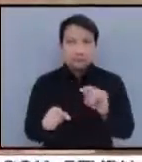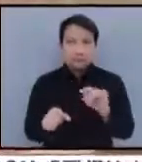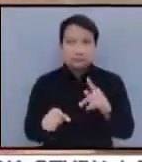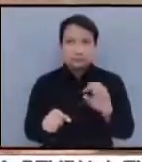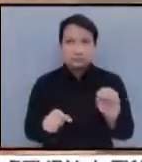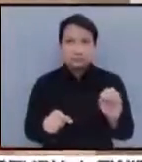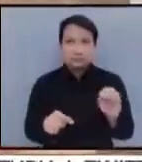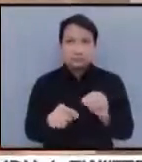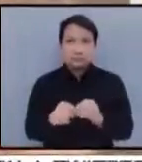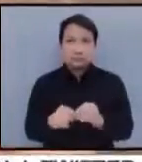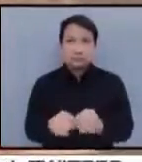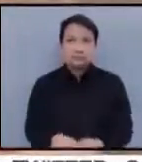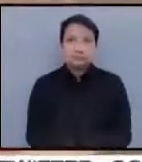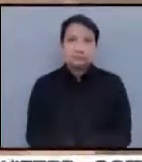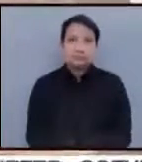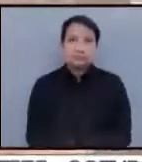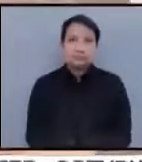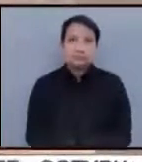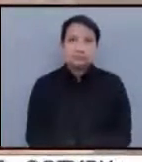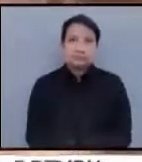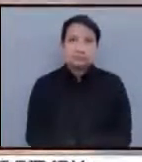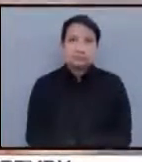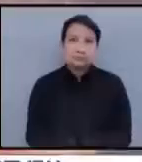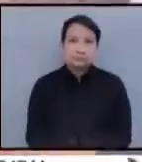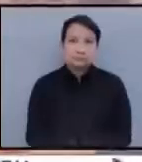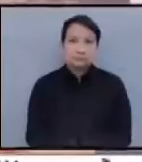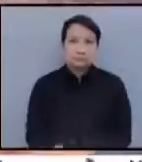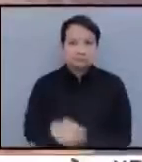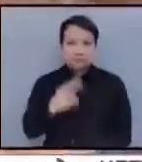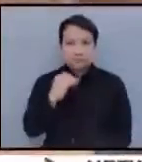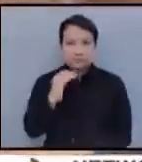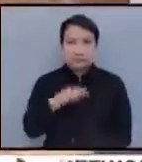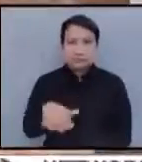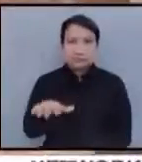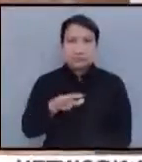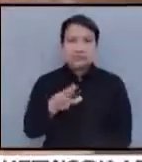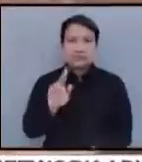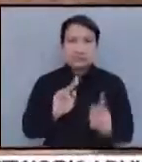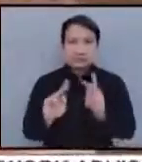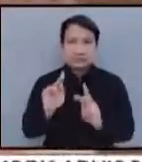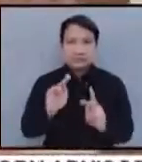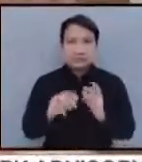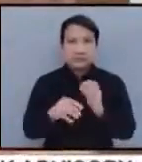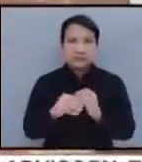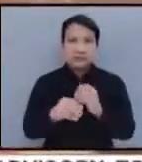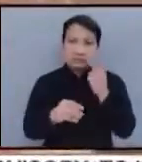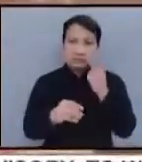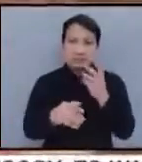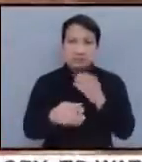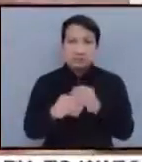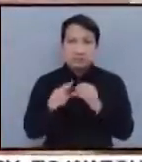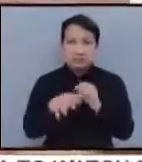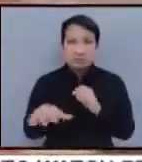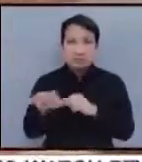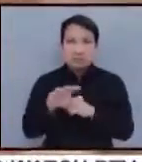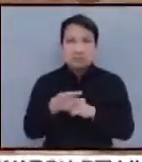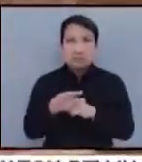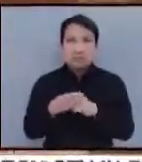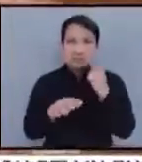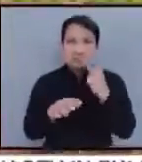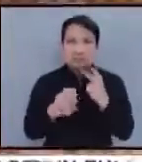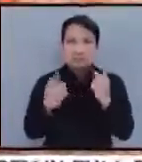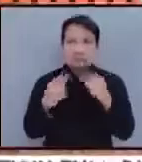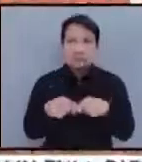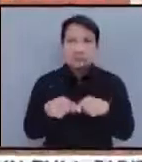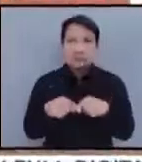na naman! Napa-comedy, tutorials, or performances pa yan, siguradong lahat ng iyan mapapanood sa mobile app